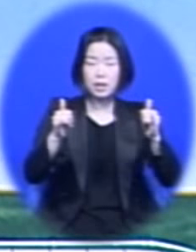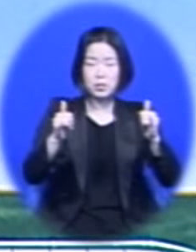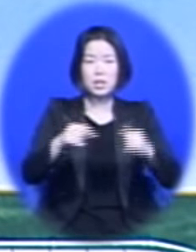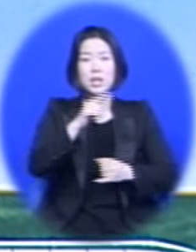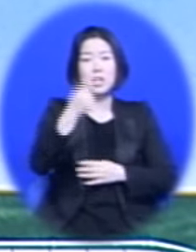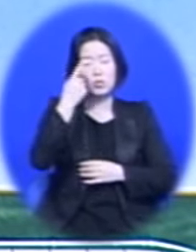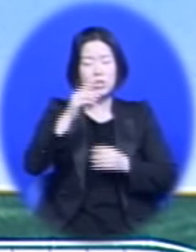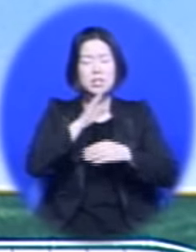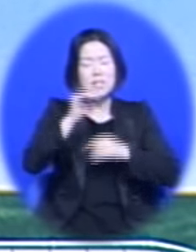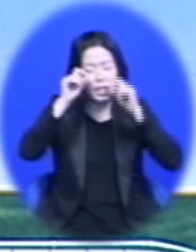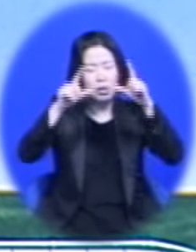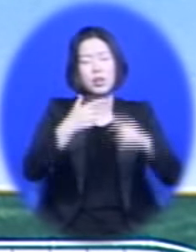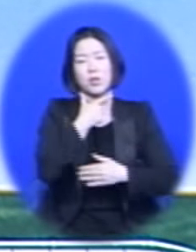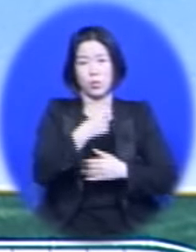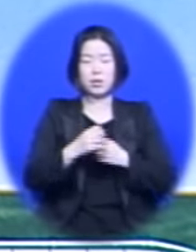열렸으면 좋겠습니다.